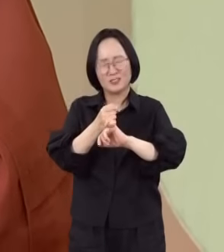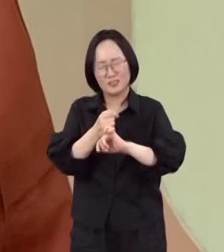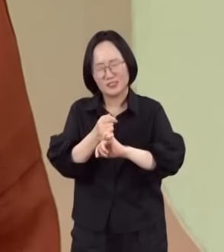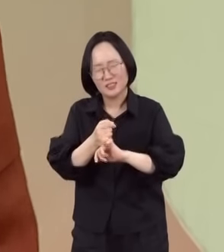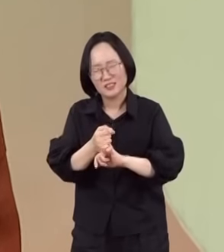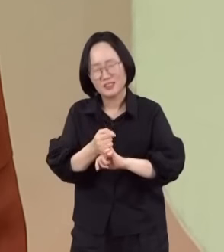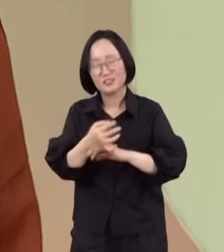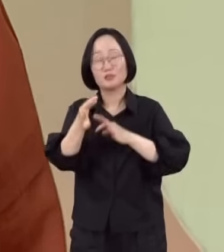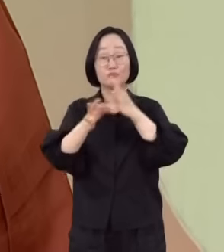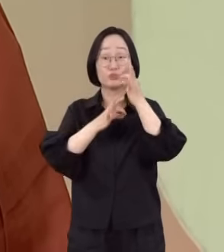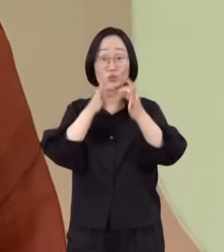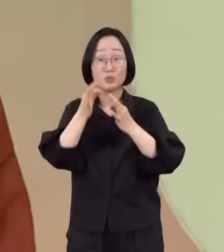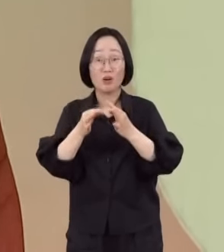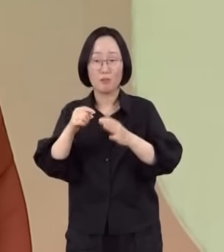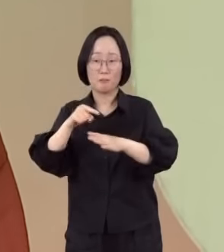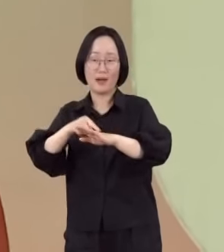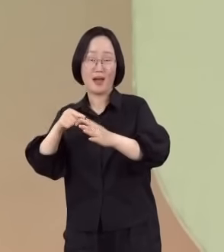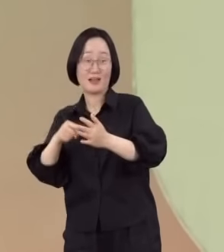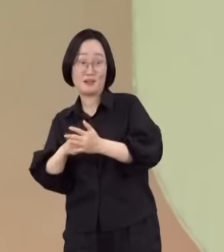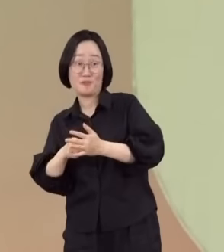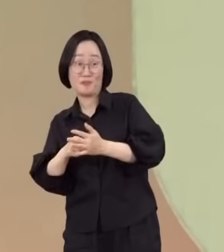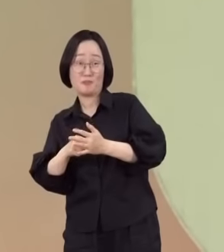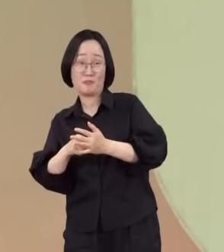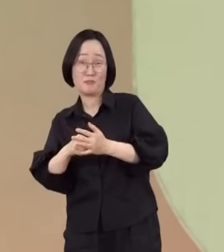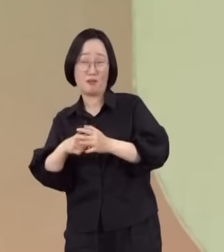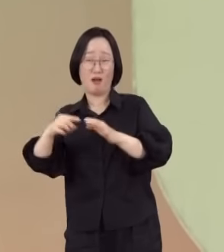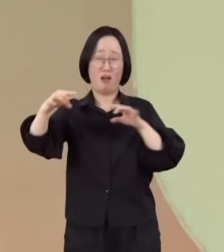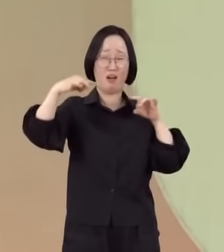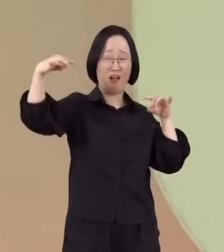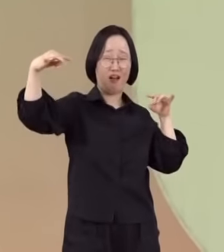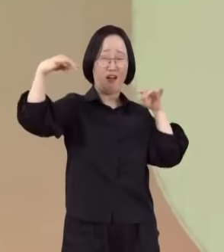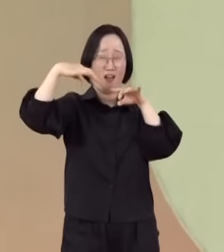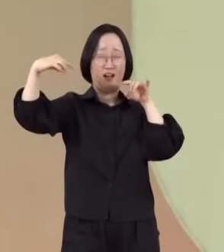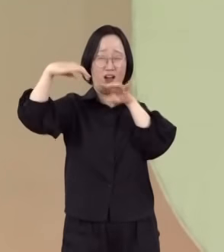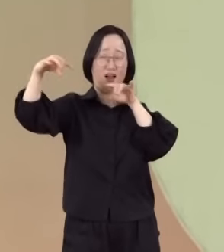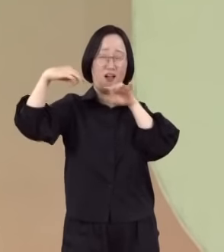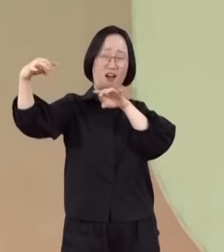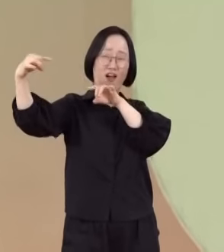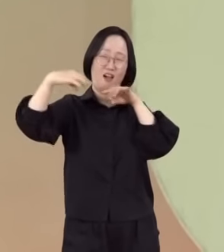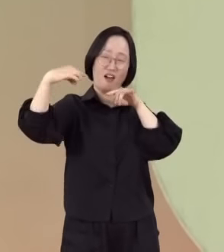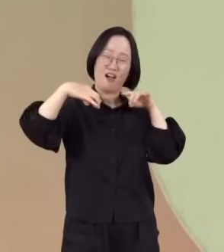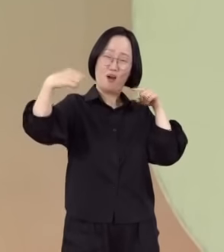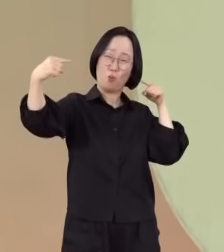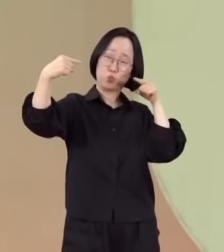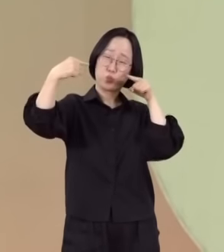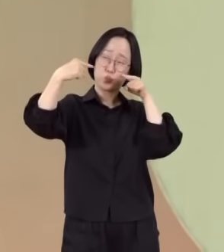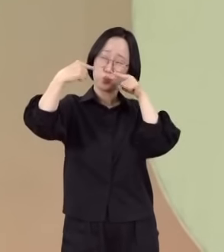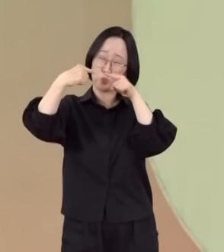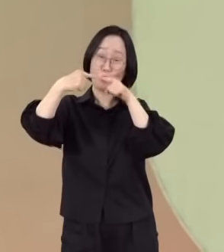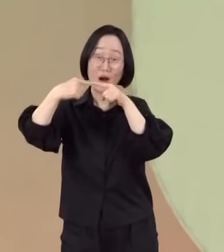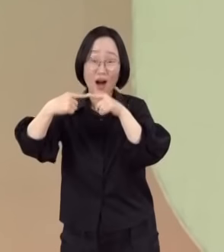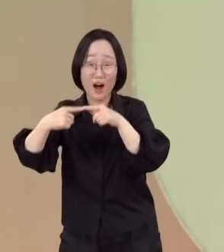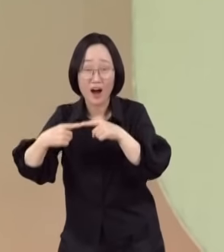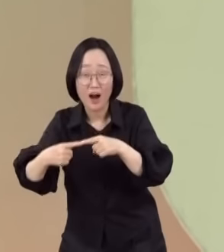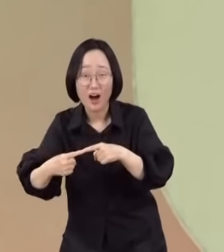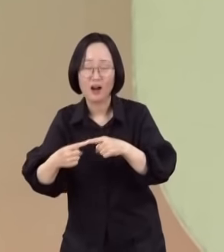에너지와 에너지는 서로 통하기 때문에 어느 부처님 어느 보살님이